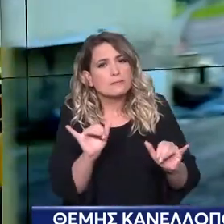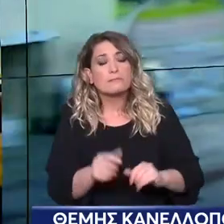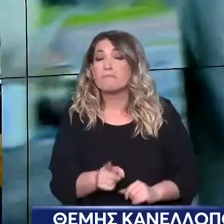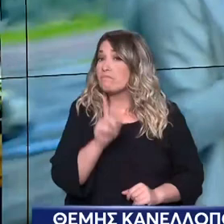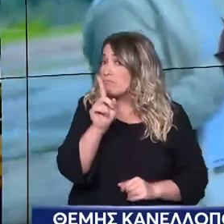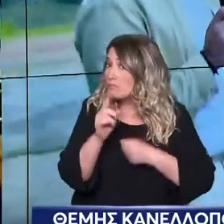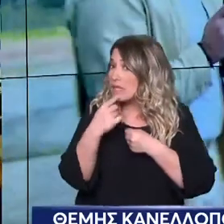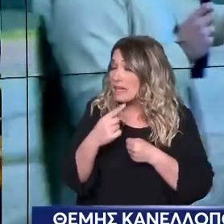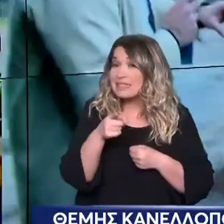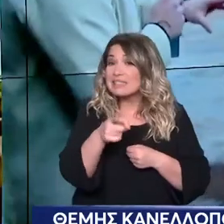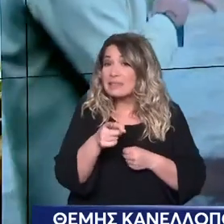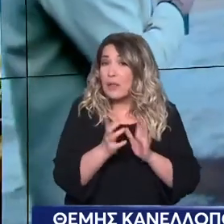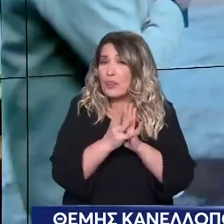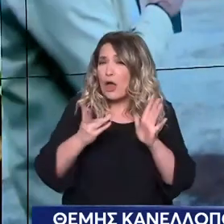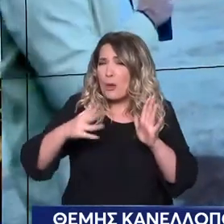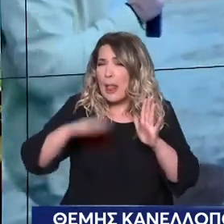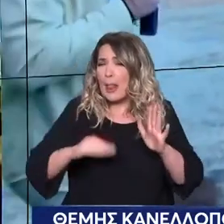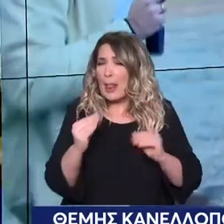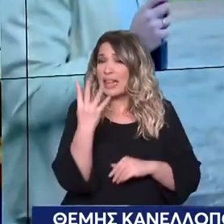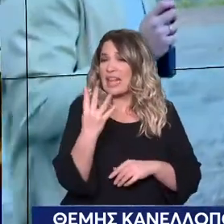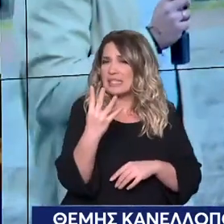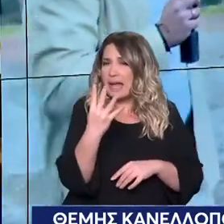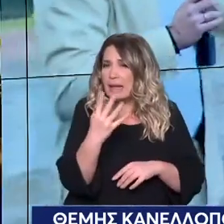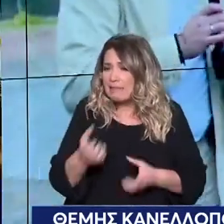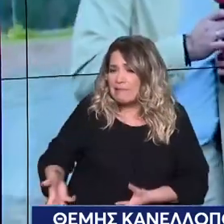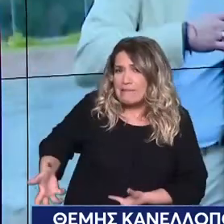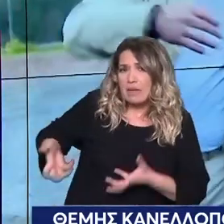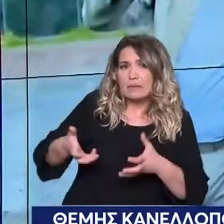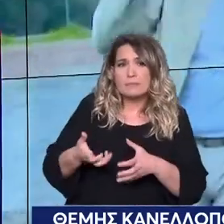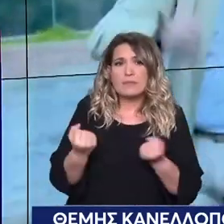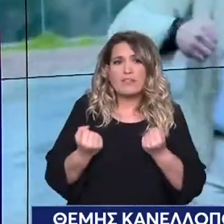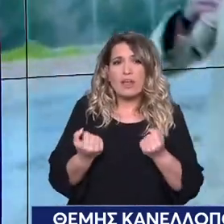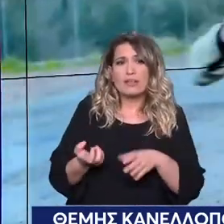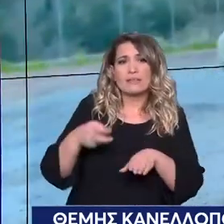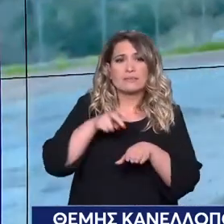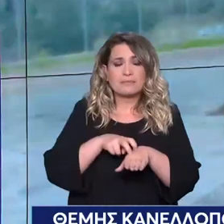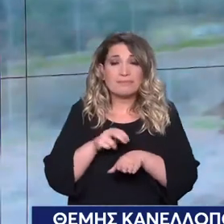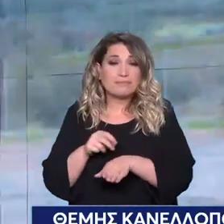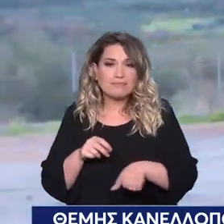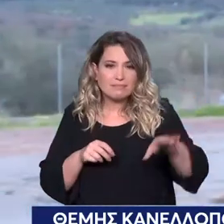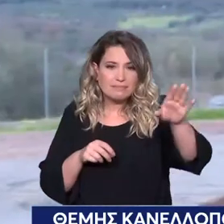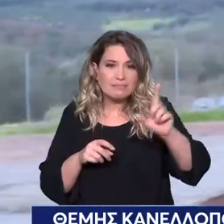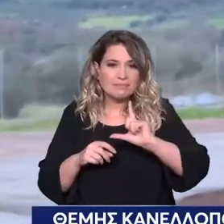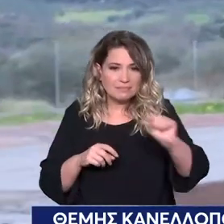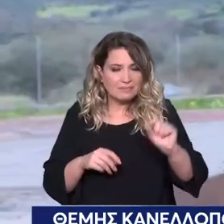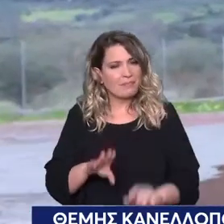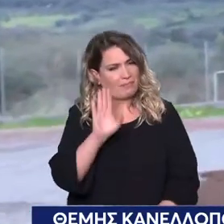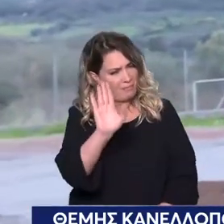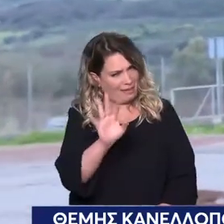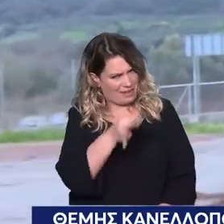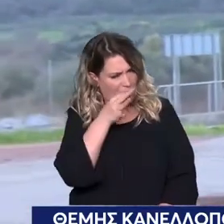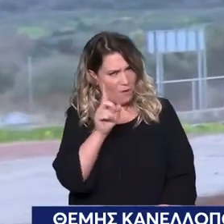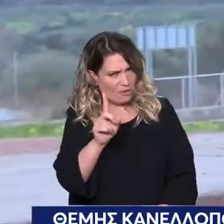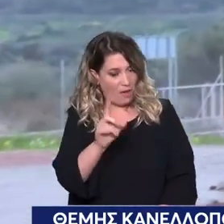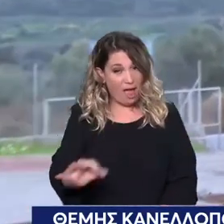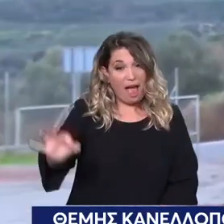φεύγουν στη συνέχεια με το φορτηγάκι. Πίσω στα βουνά γίνεται μια ολόκληρη μάχη γιατί η αστυνομία ενημερώνεται. Και αυτό μόνο θα πω και θα κλείσω.